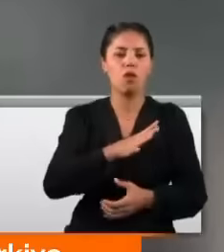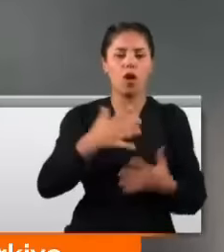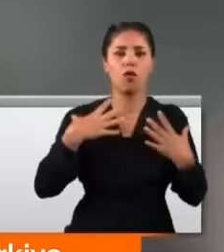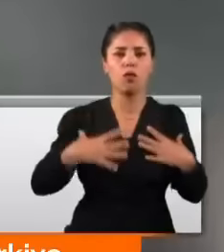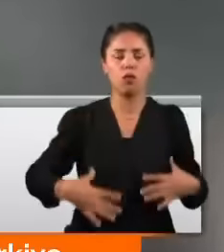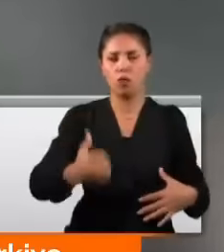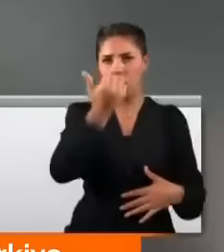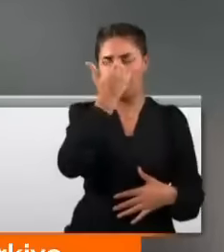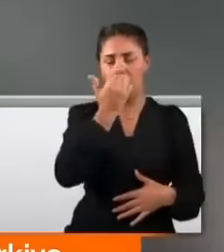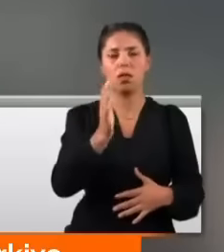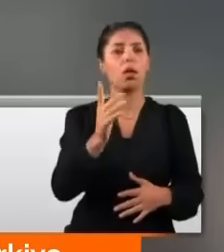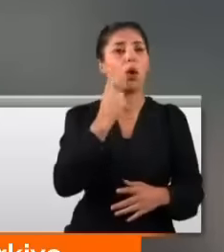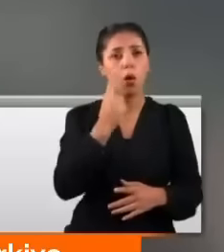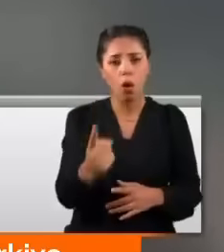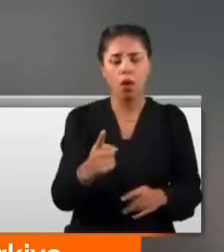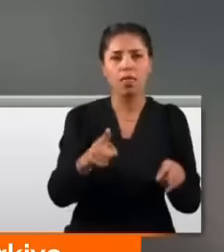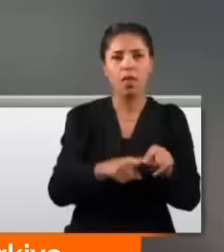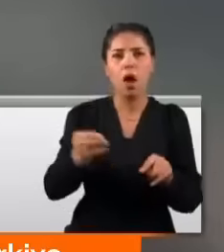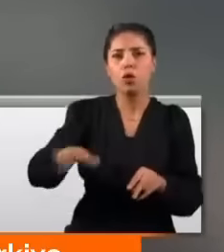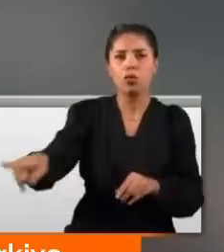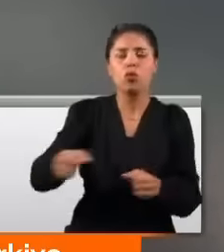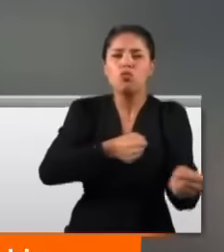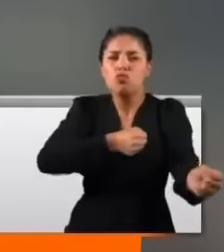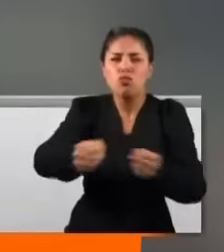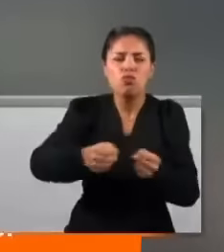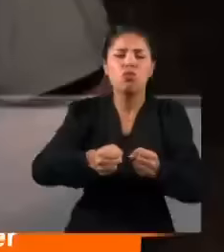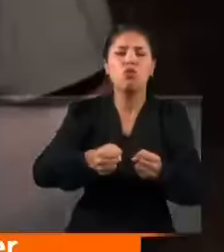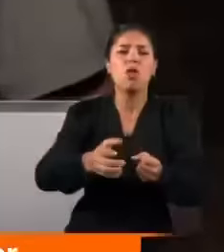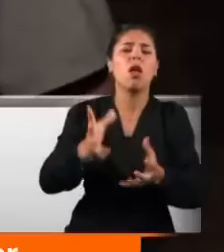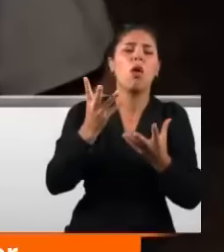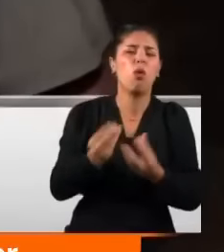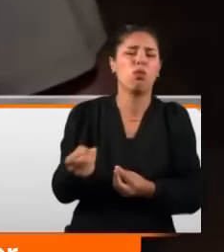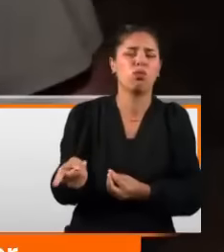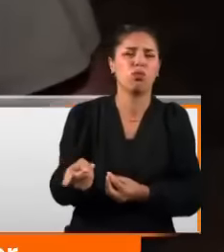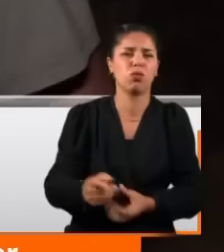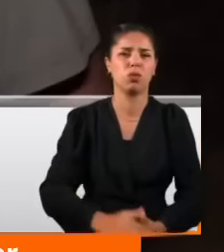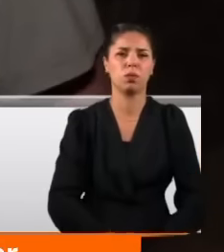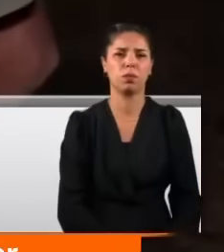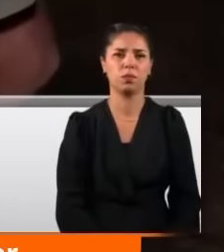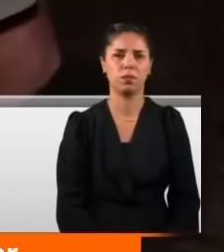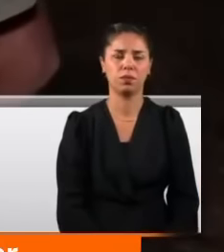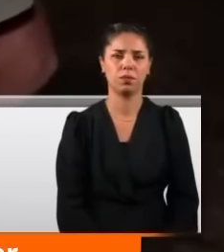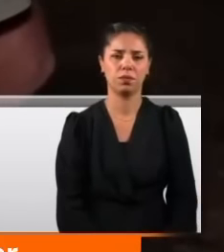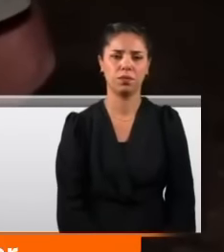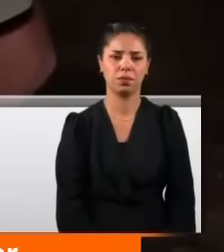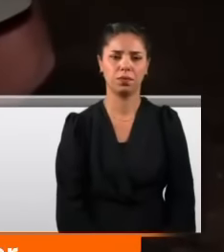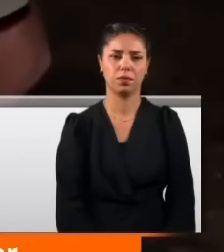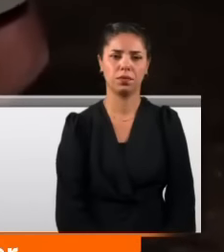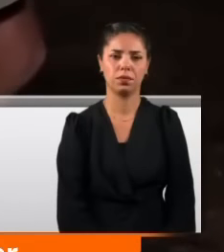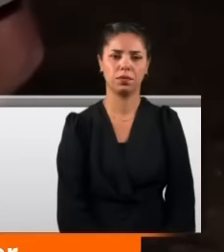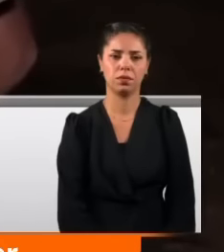Vücudundaki kanama bulgularına göre Narin direnmiş ve boğuşma yaşanmıştı. Narin bizim canımız yerimizdi. Hiçbir